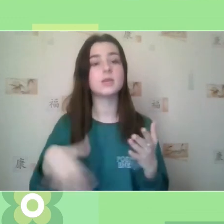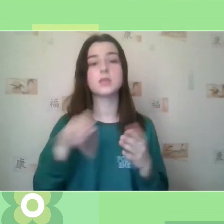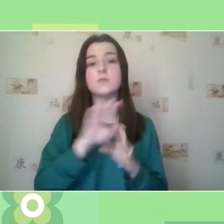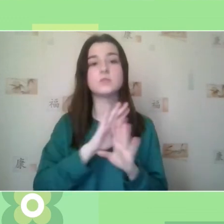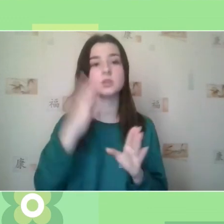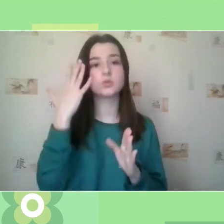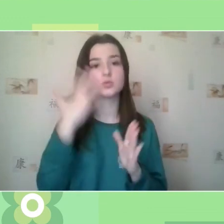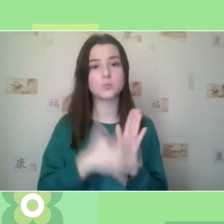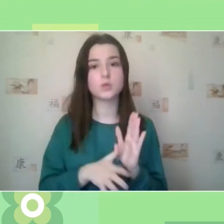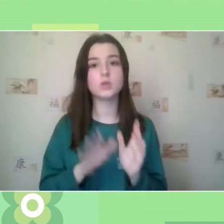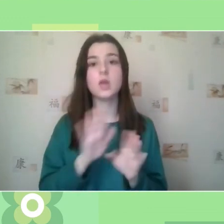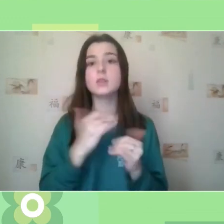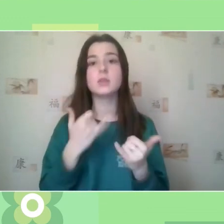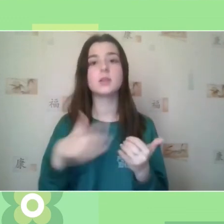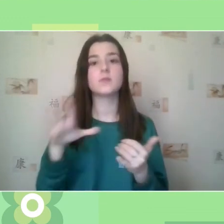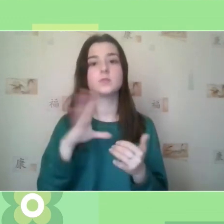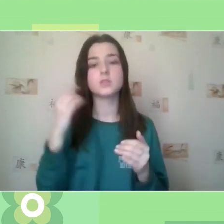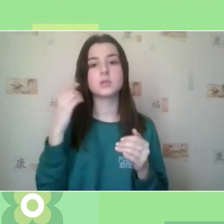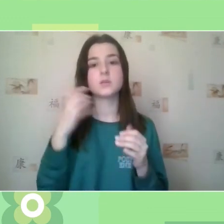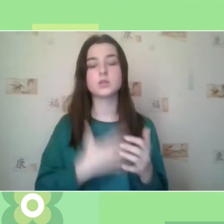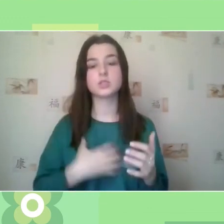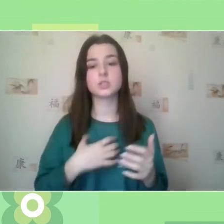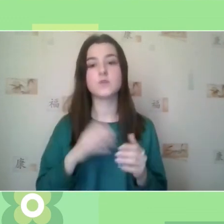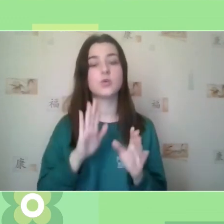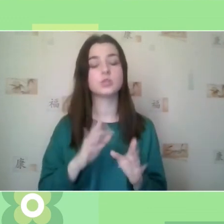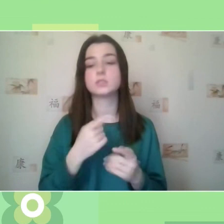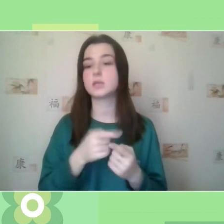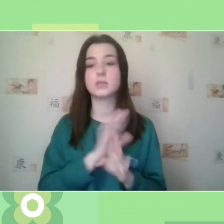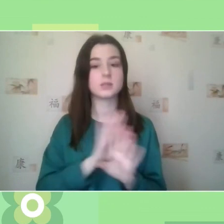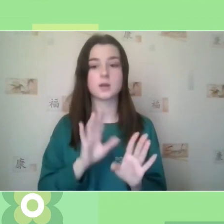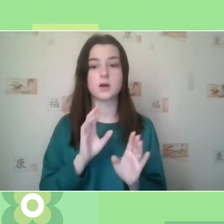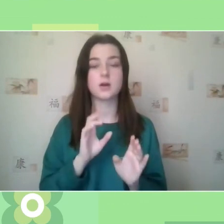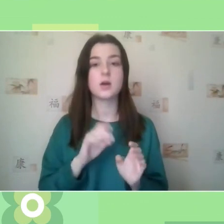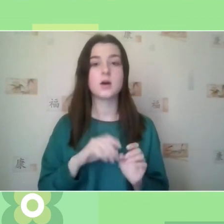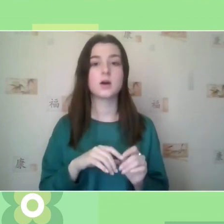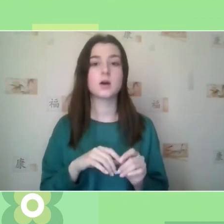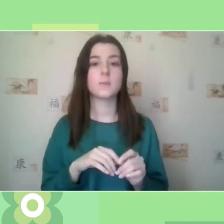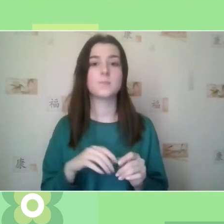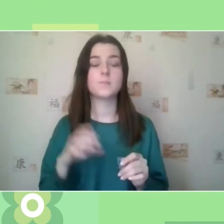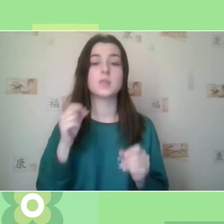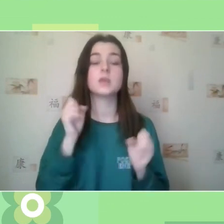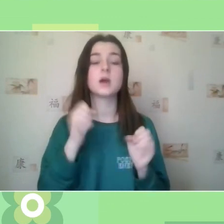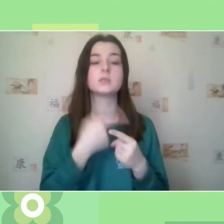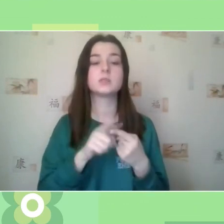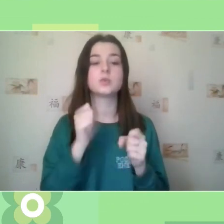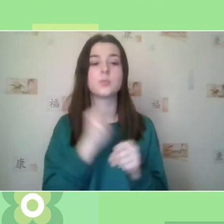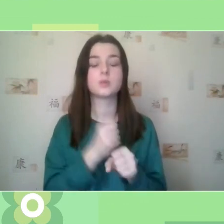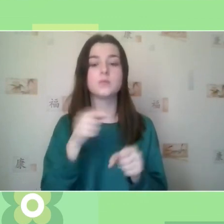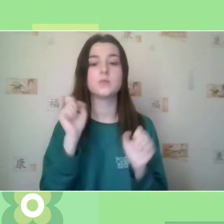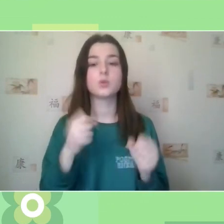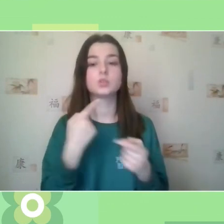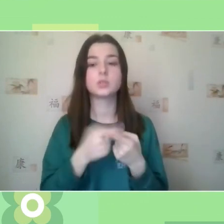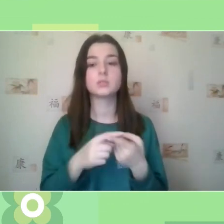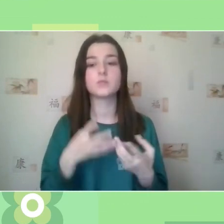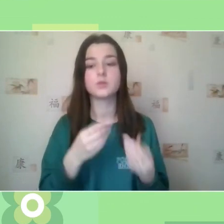які, здавалося, не для всіх важливі, хоча це не так, в окрему категорію. Як це зробити? Ви можете на це впливати. Подивіться, хто у вас